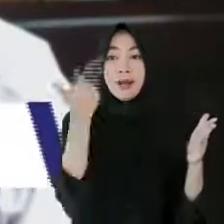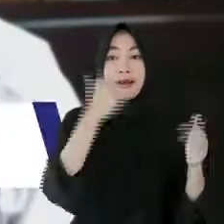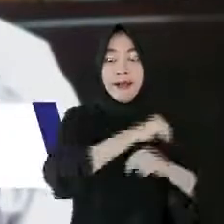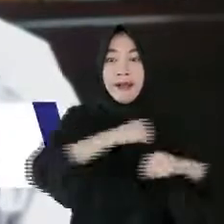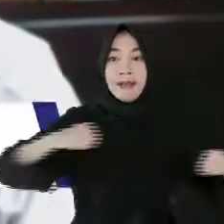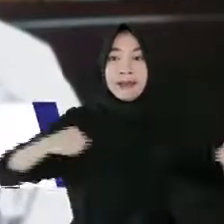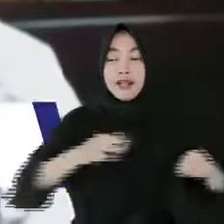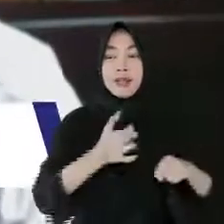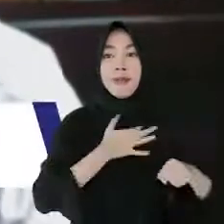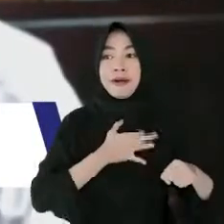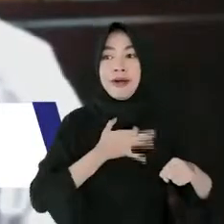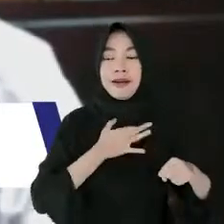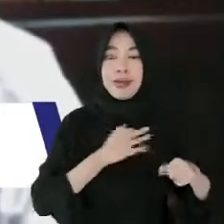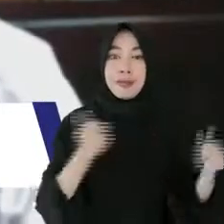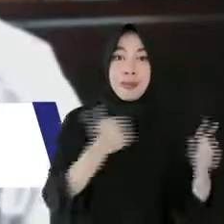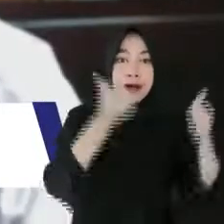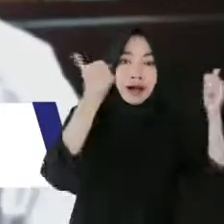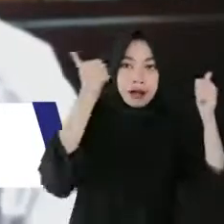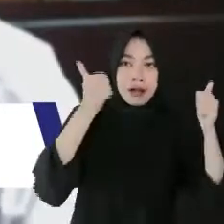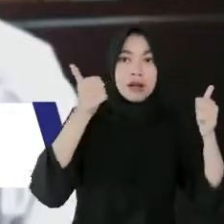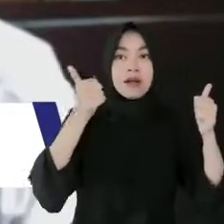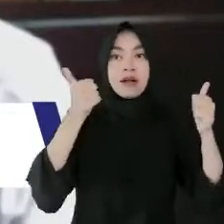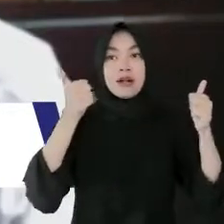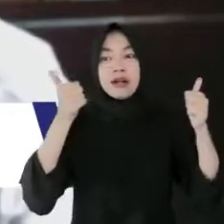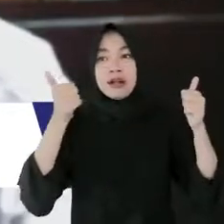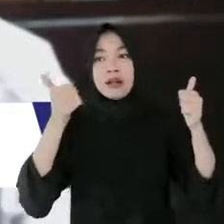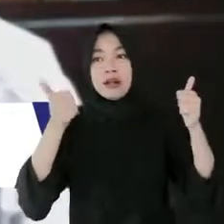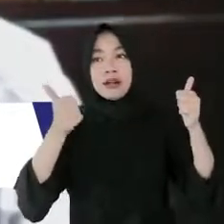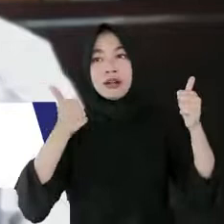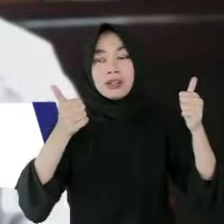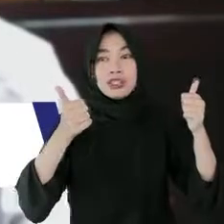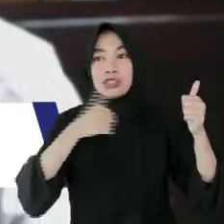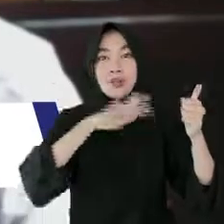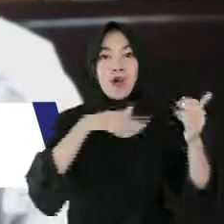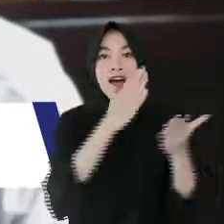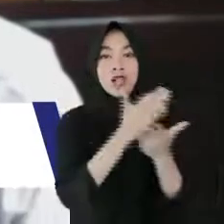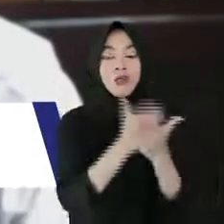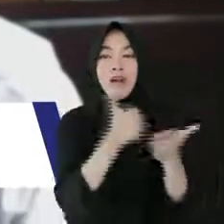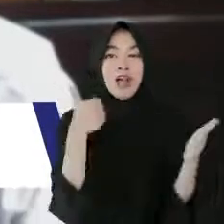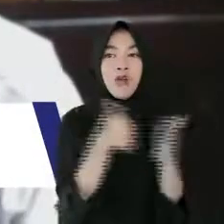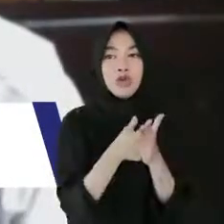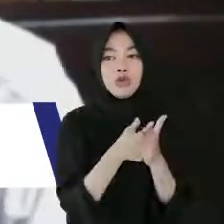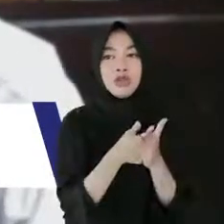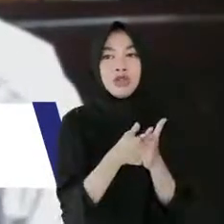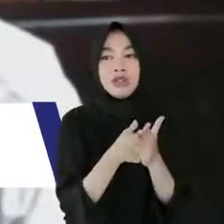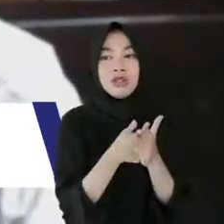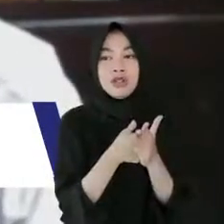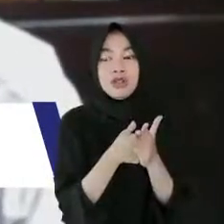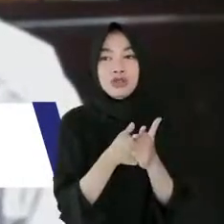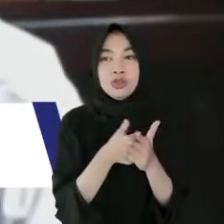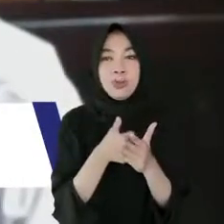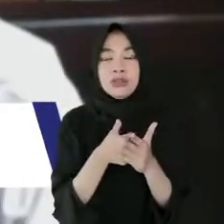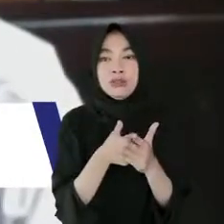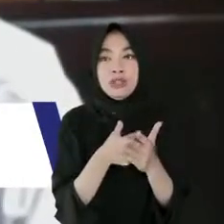medali dan yang tidak meraih medali di Olimpiade paralympic coba enggak ada ampun dan mereka itu betul pahlawan raga tapi sama